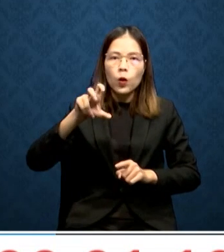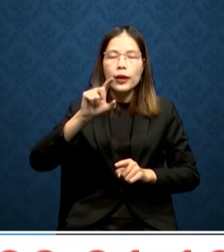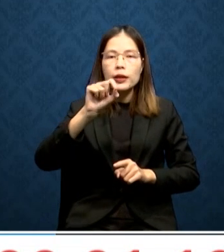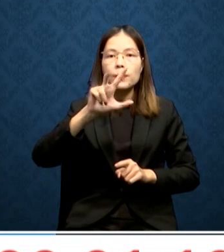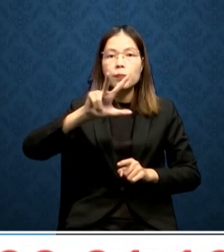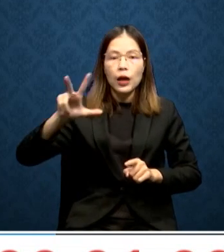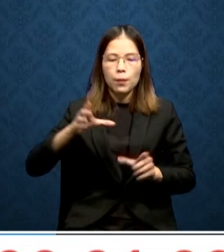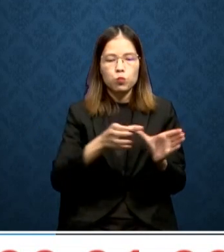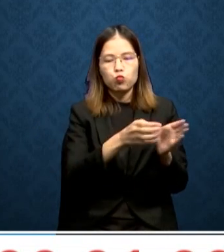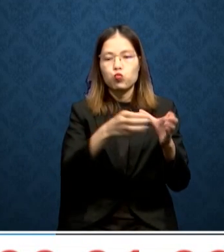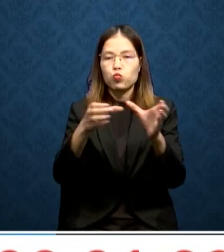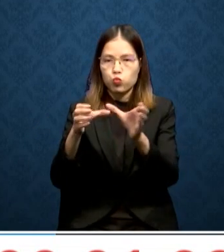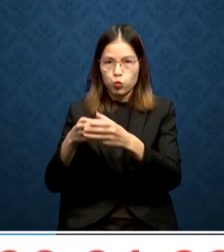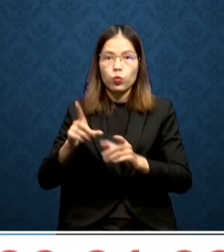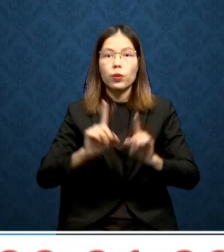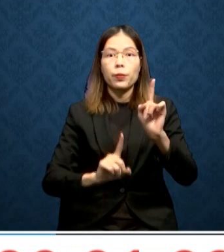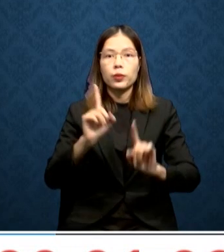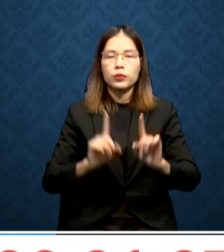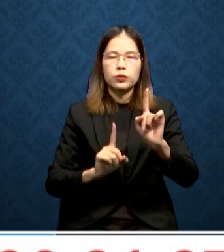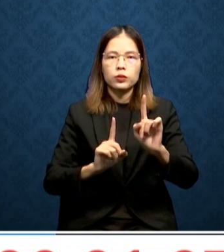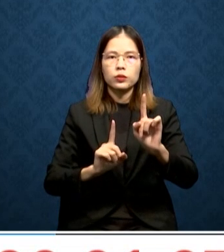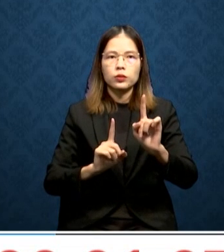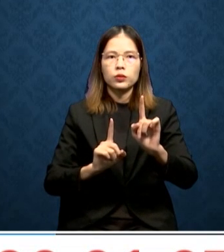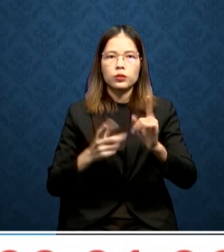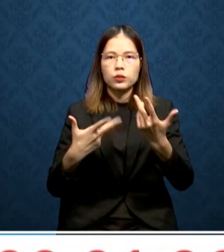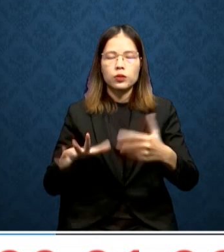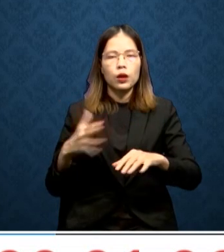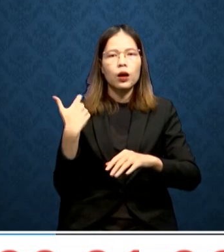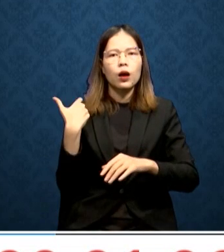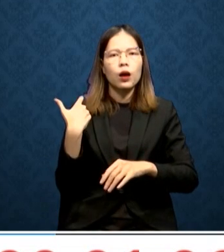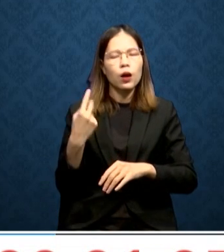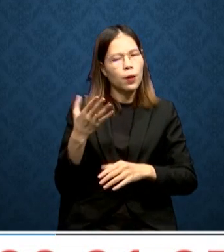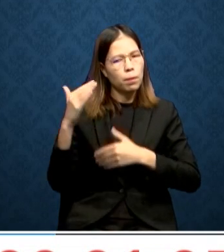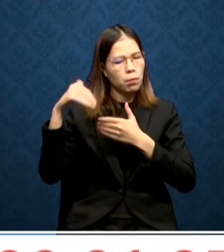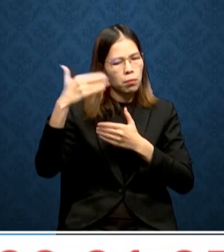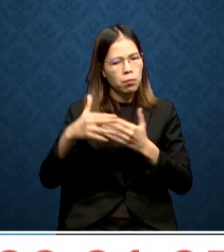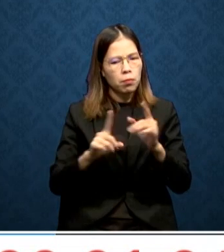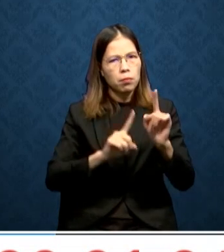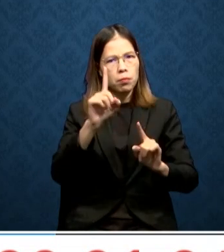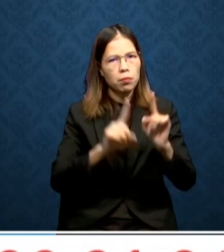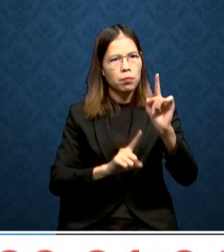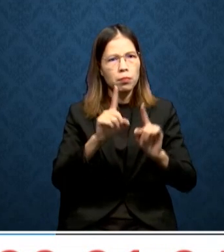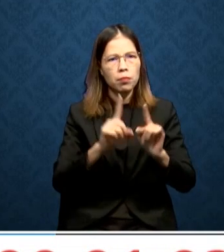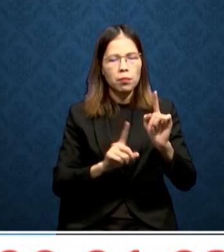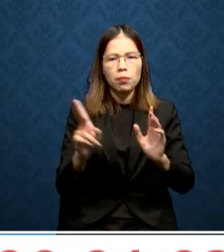8,323 หน่วยงานนะคะท่านประธานเชื่อไหมว่าผ่านการเกณฑ์ประเมินเพียง